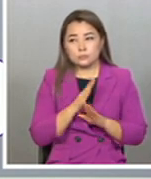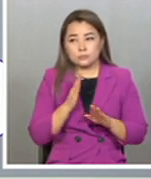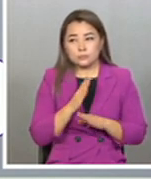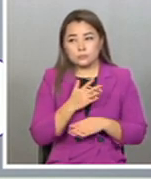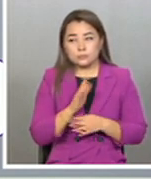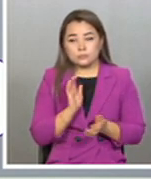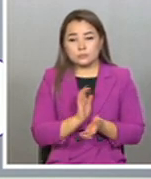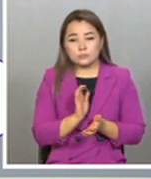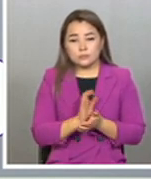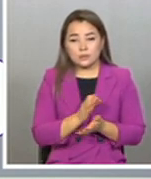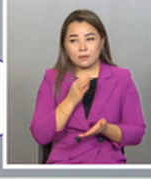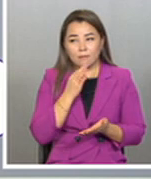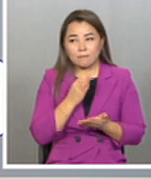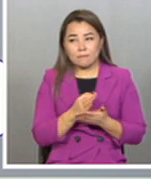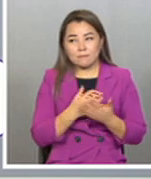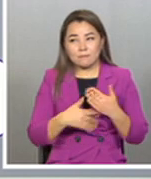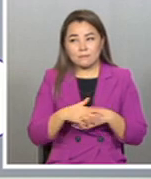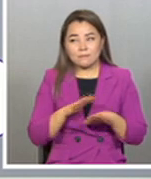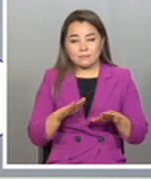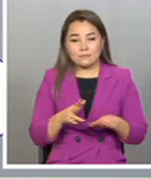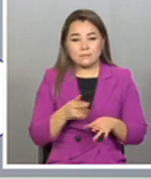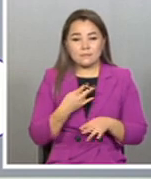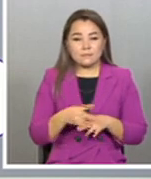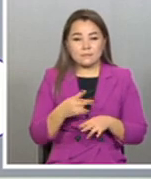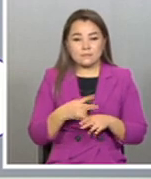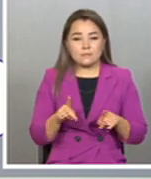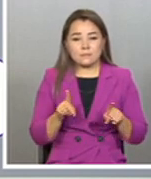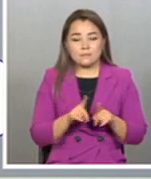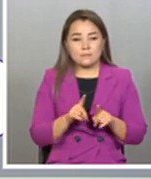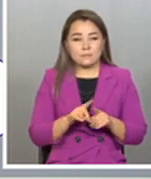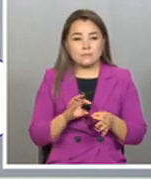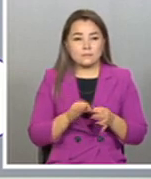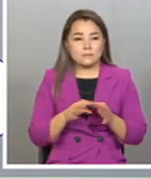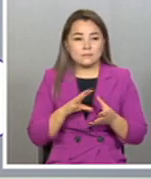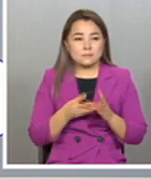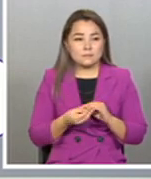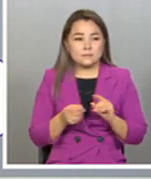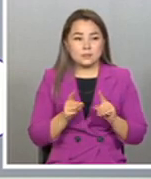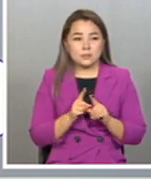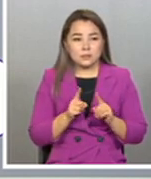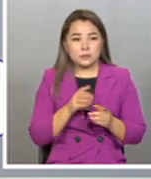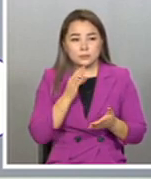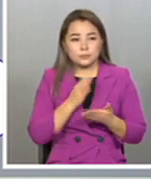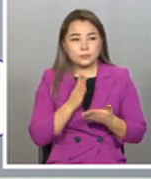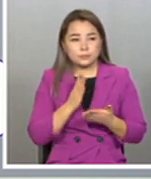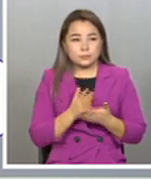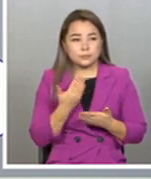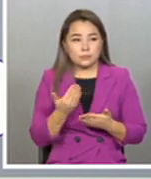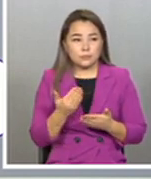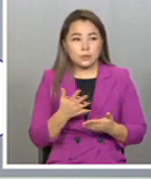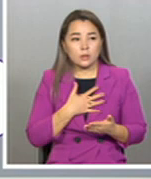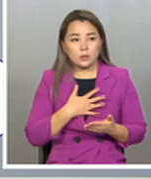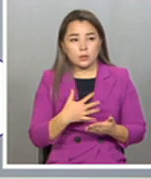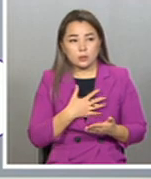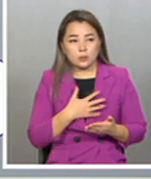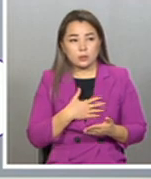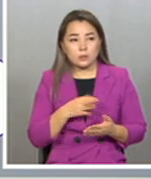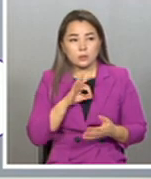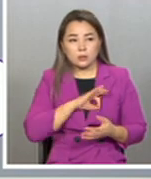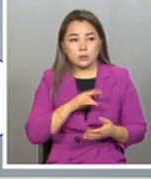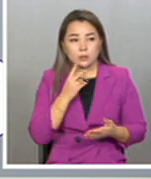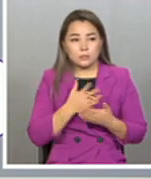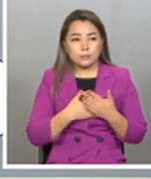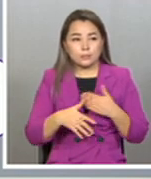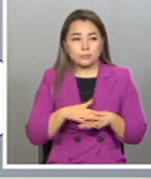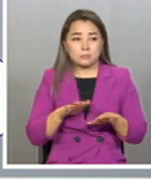қатар улы заттарды көміршылғазының мөлшерін артуында айтып кетуге болады. Оттегі мөлшері кемейді. Жылу